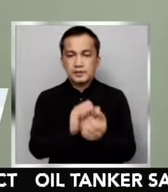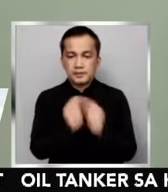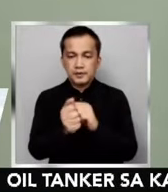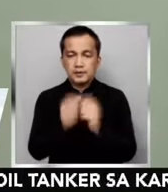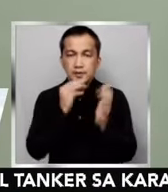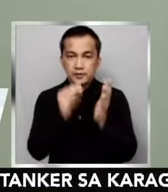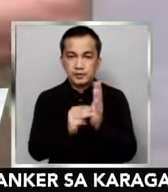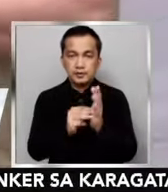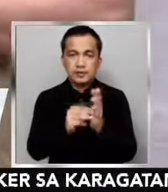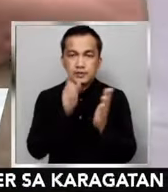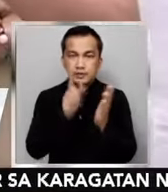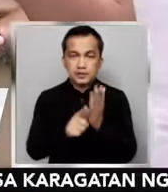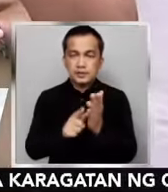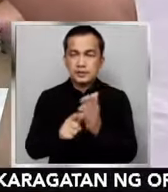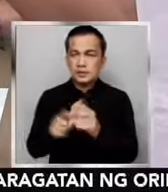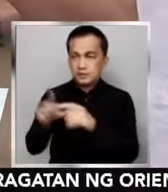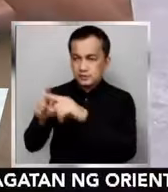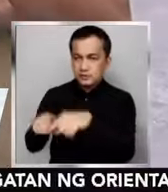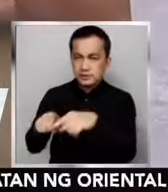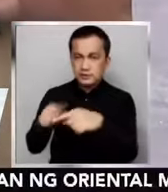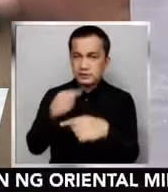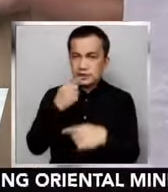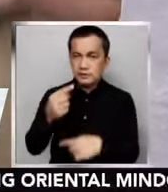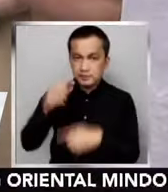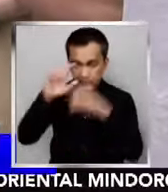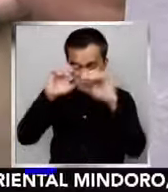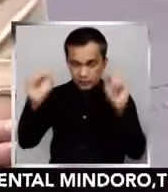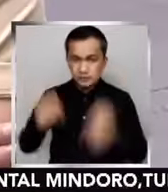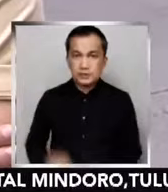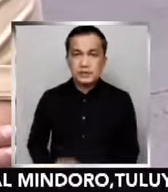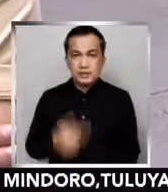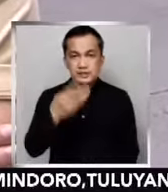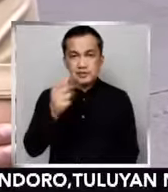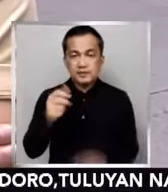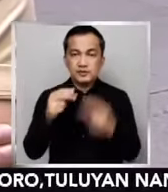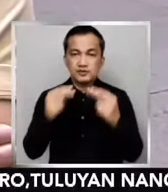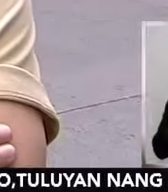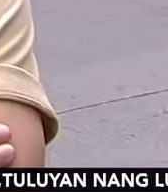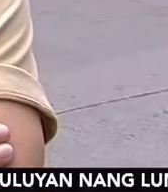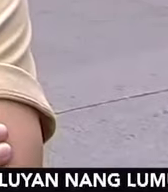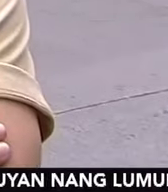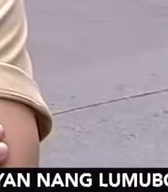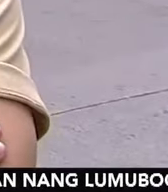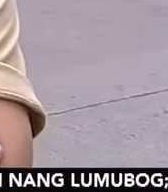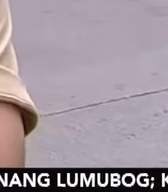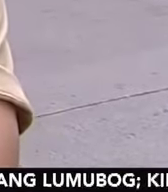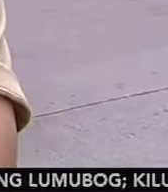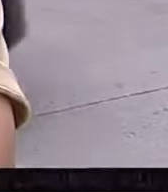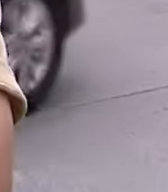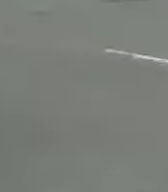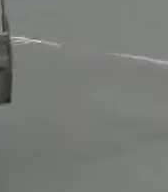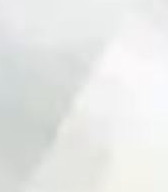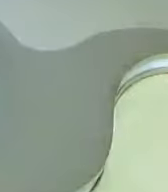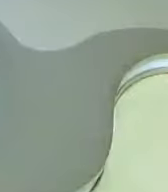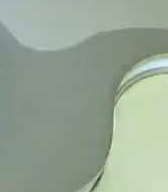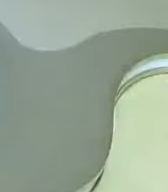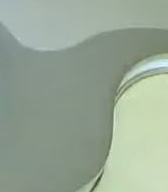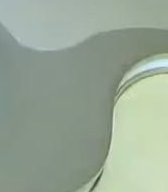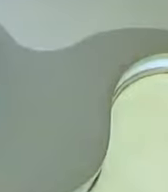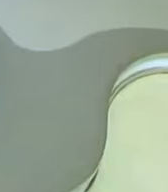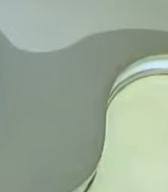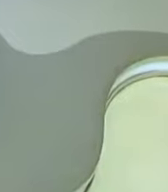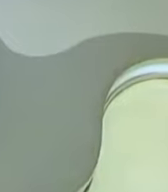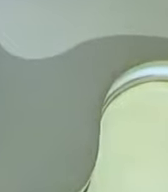sinabi ng Pangulo para sa GMA integrated news Joseph Morong nakatutok 24 oras